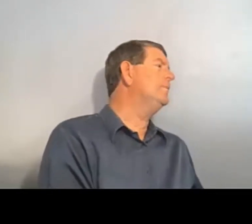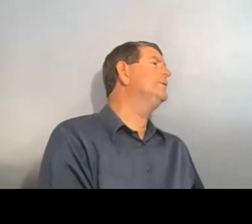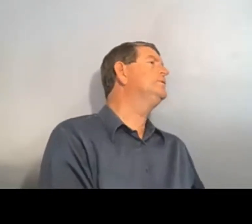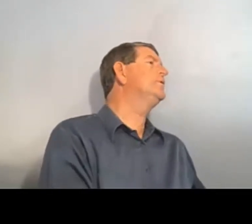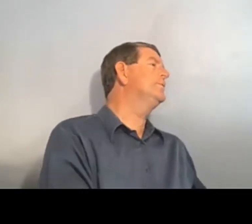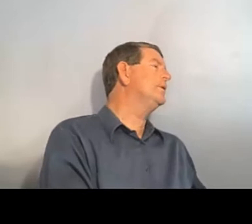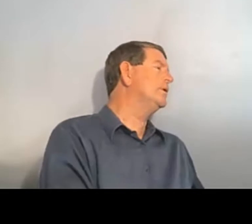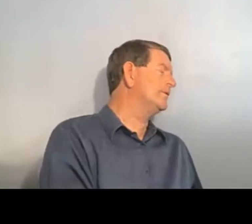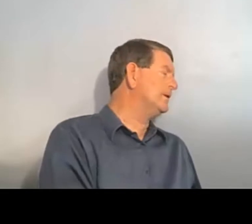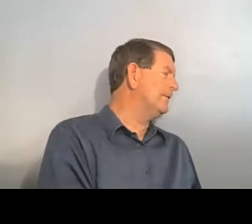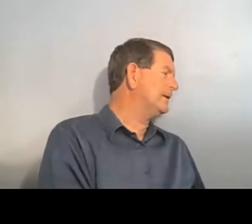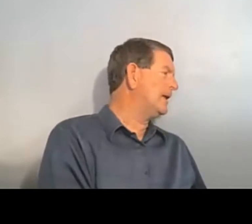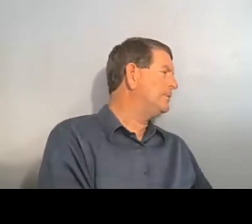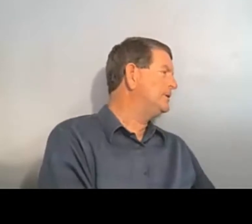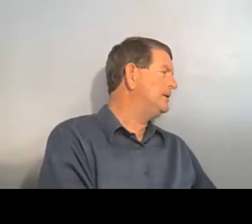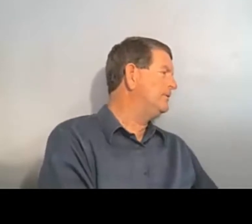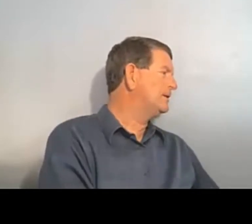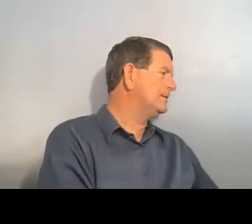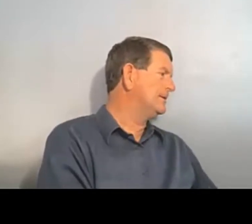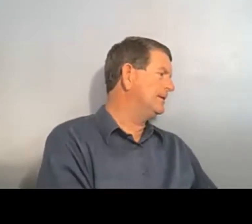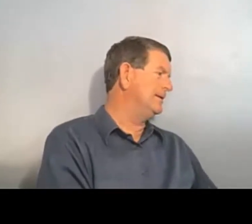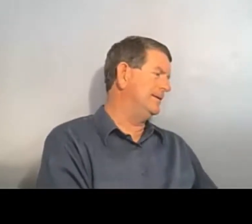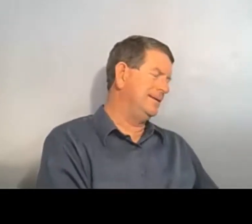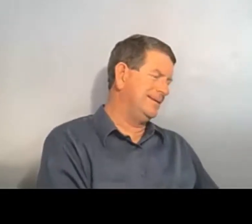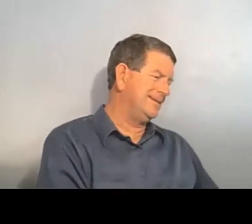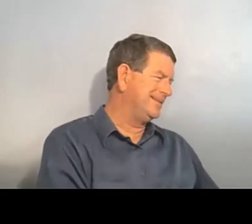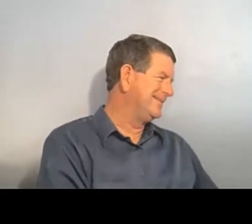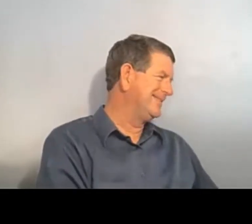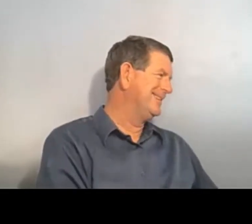Michael, comment peux-tu comprendre avec ta petite vie tranquille?